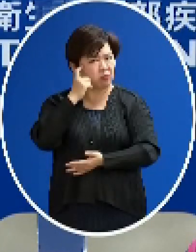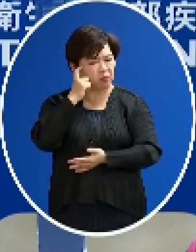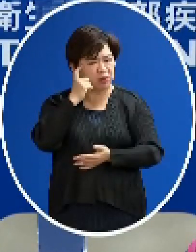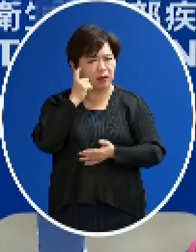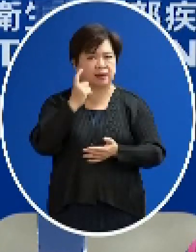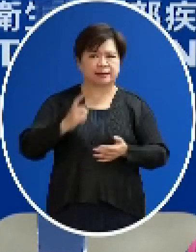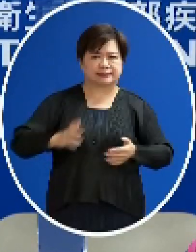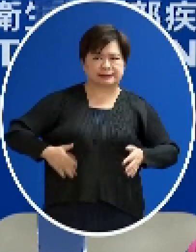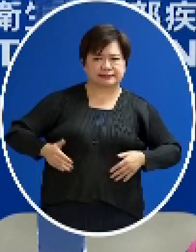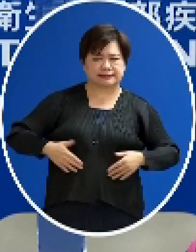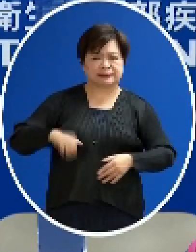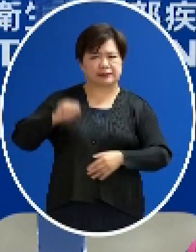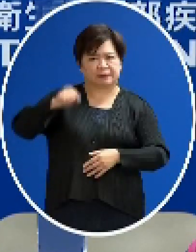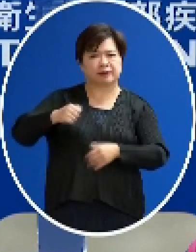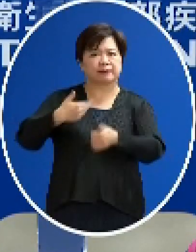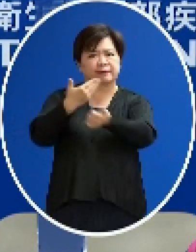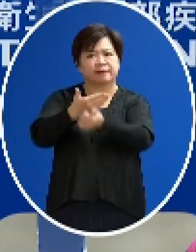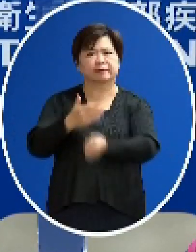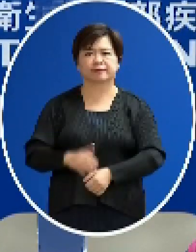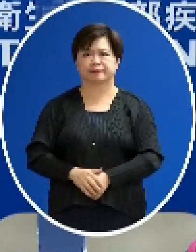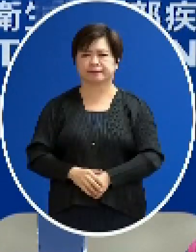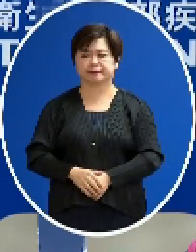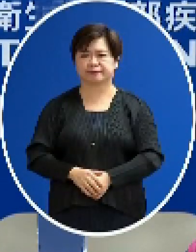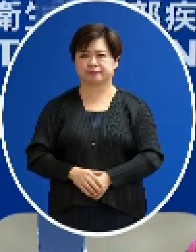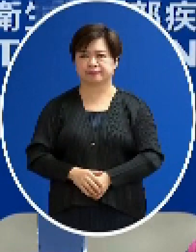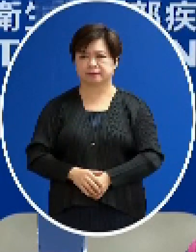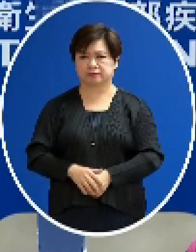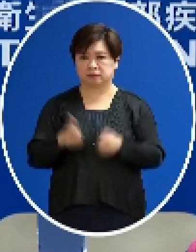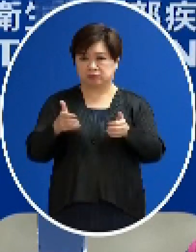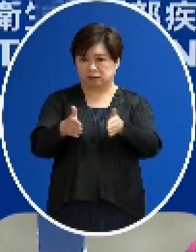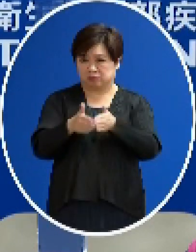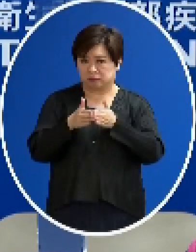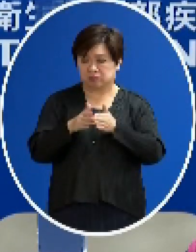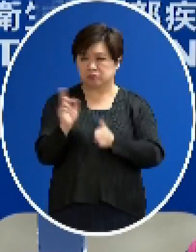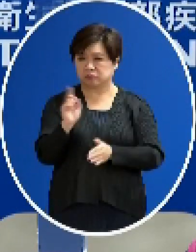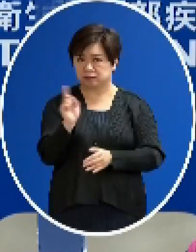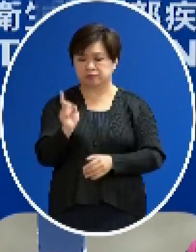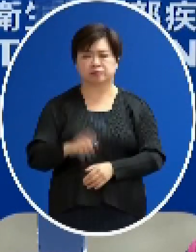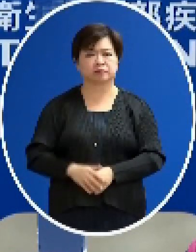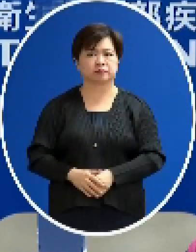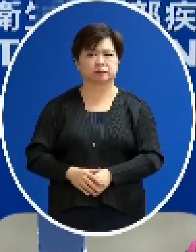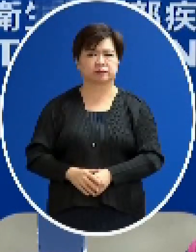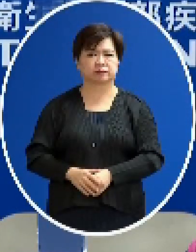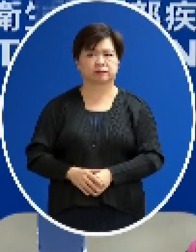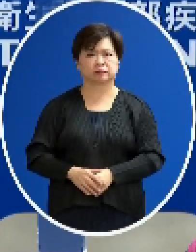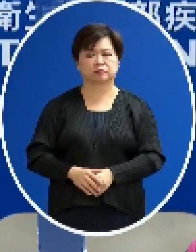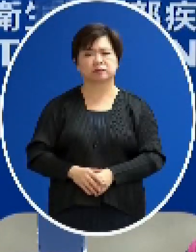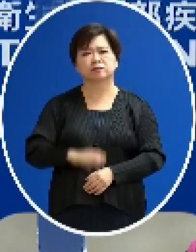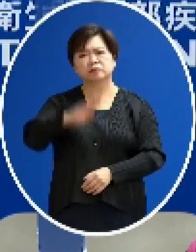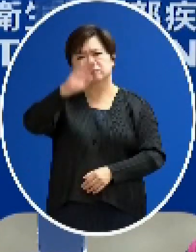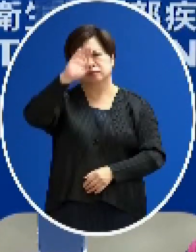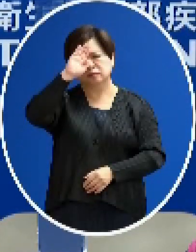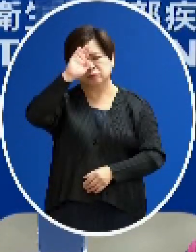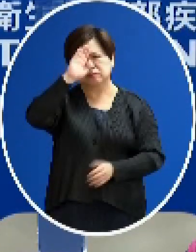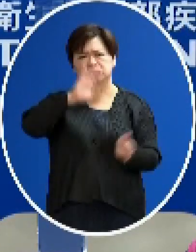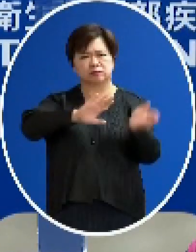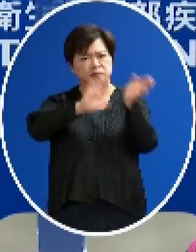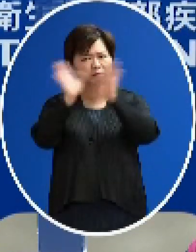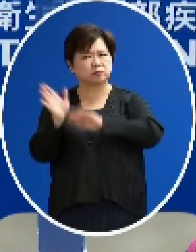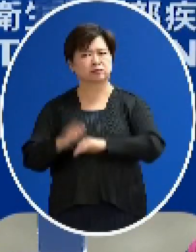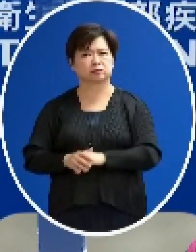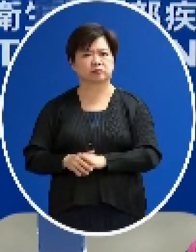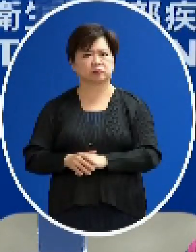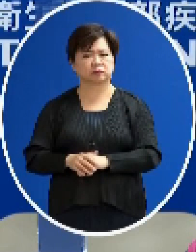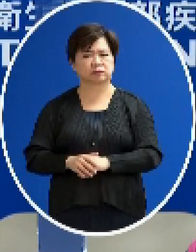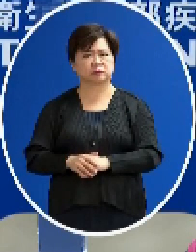用上的必要。最重要的，大家还是要一个概念在了哈。这疫情不是我们来试